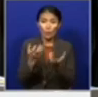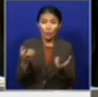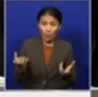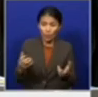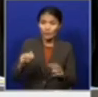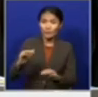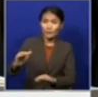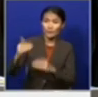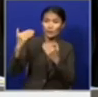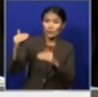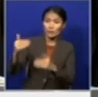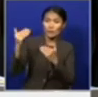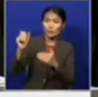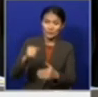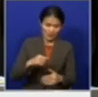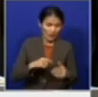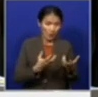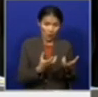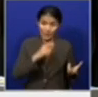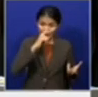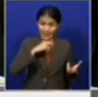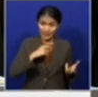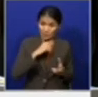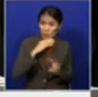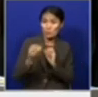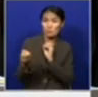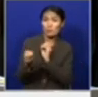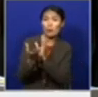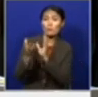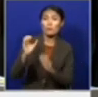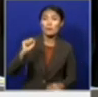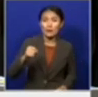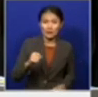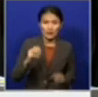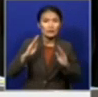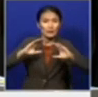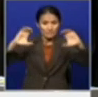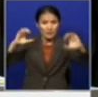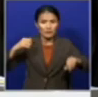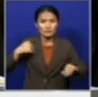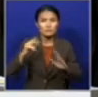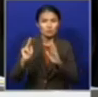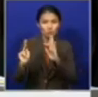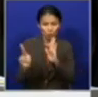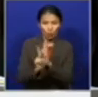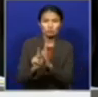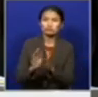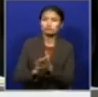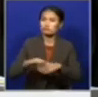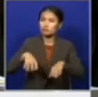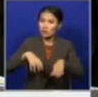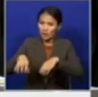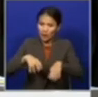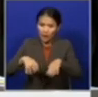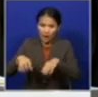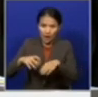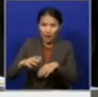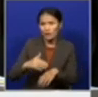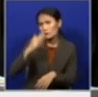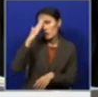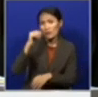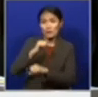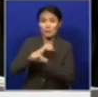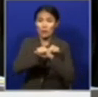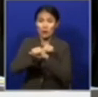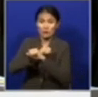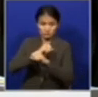ยู่ทั้งหมดท่านประธานที่เคารพค่ะ โดยปกติแล้วค่ะหากเกิดกรณีการ